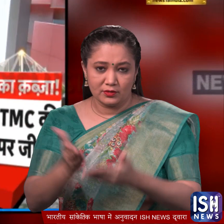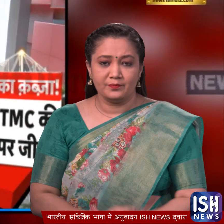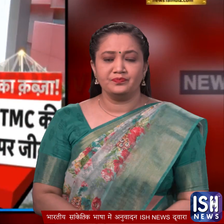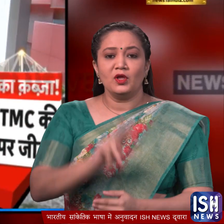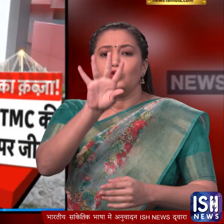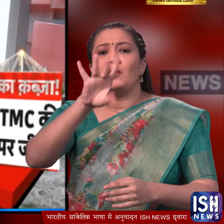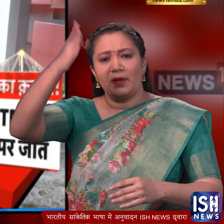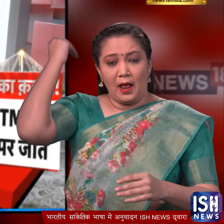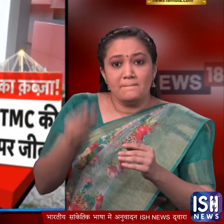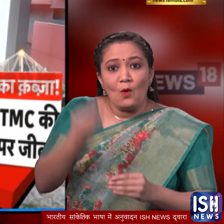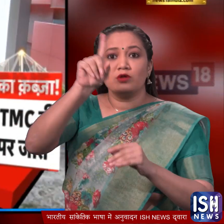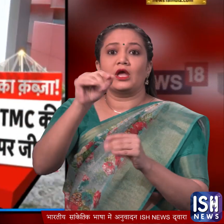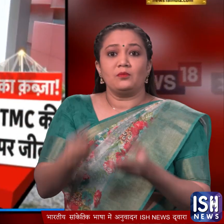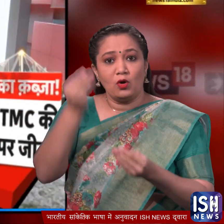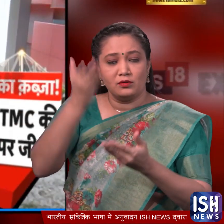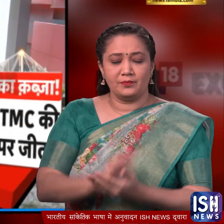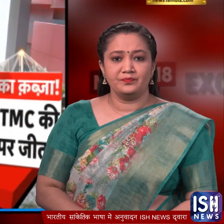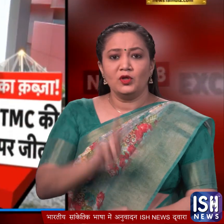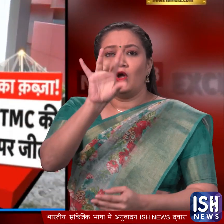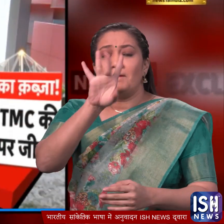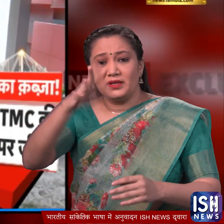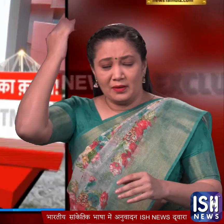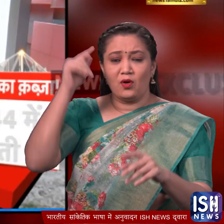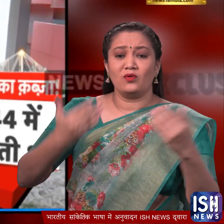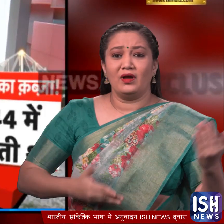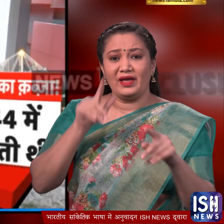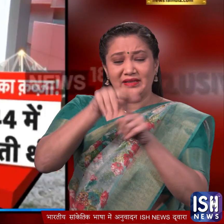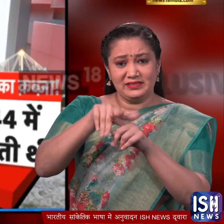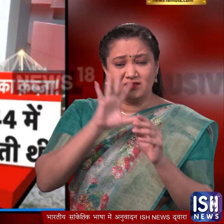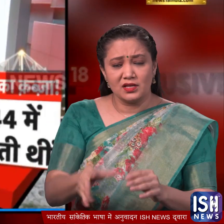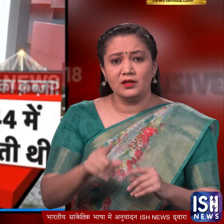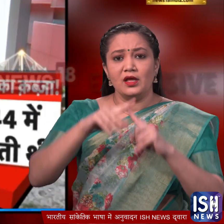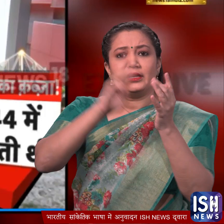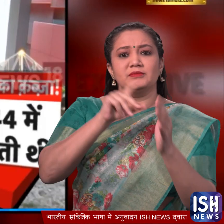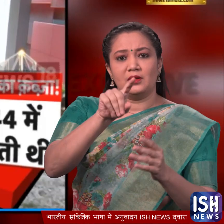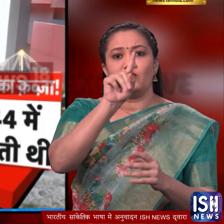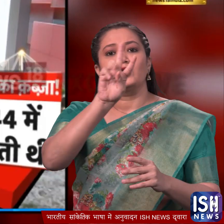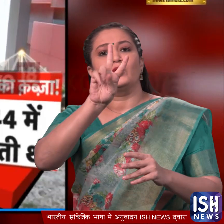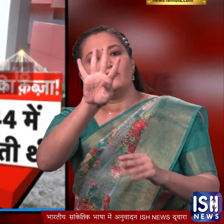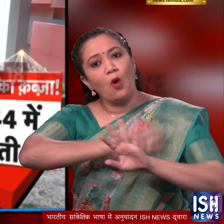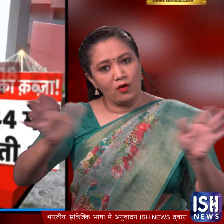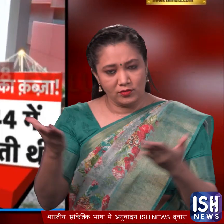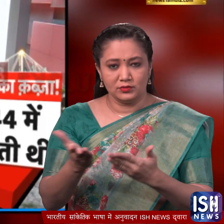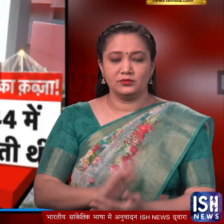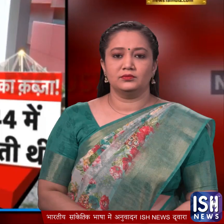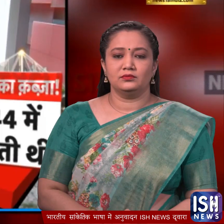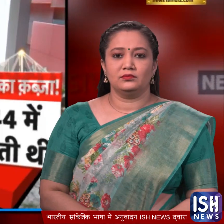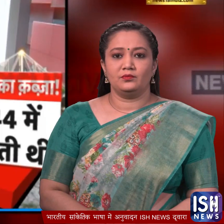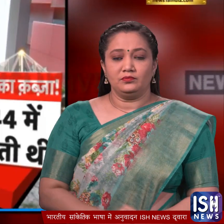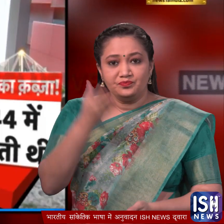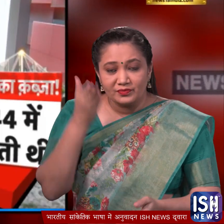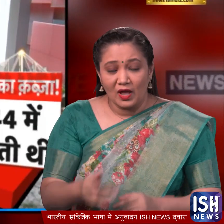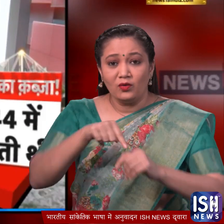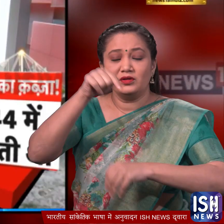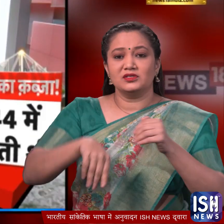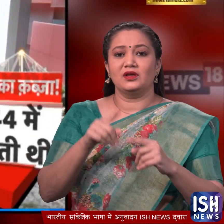पर जीत मिली, जो 2015 से 10 ज्यादा। 2015 के कोलकाता नगर निगम के चुनाव में टीएमसी को 124 सीटों पर जीत हासिल हुई